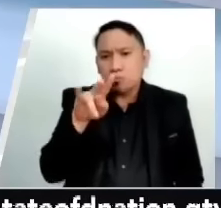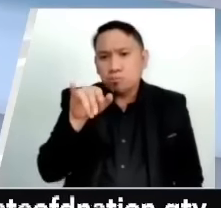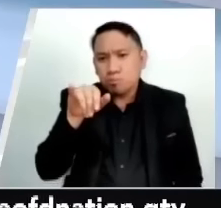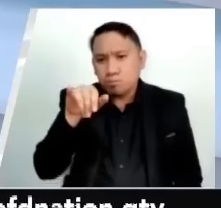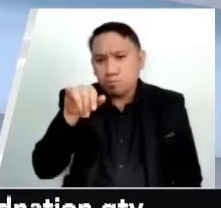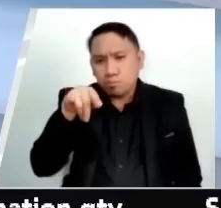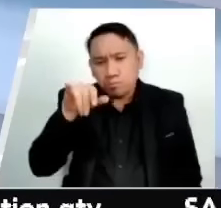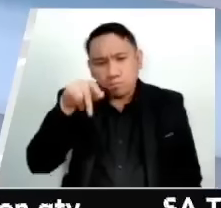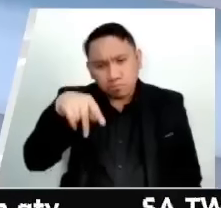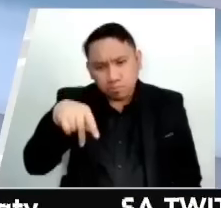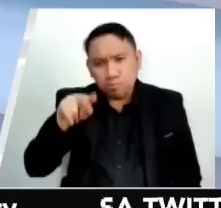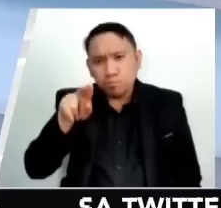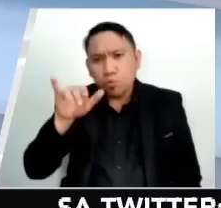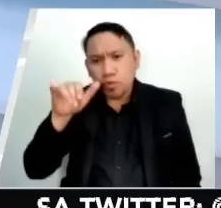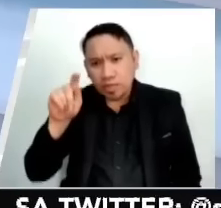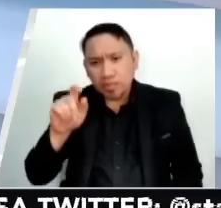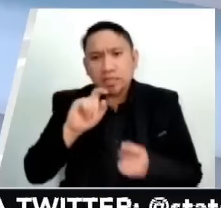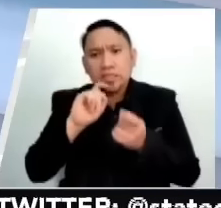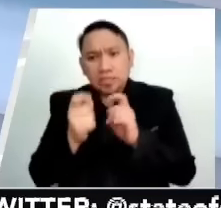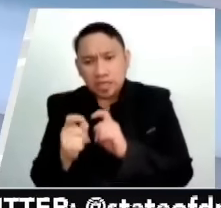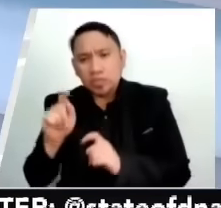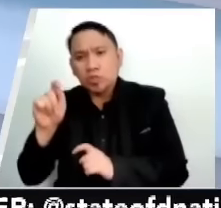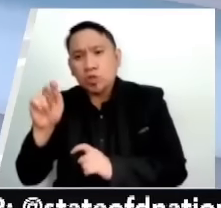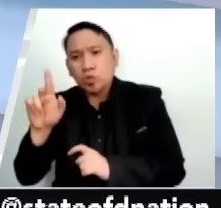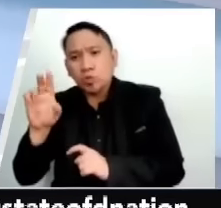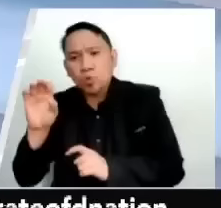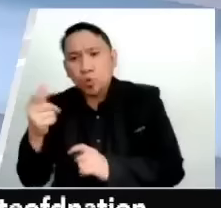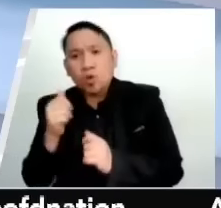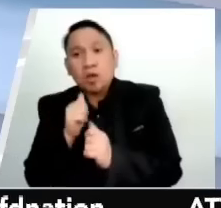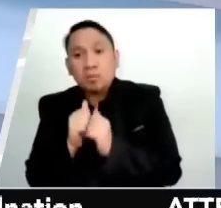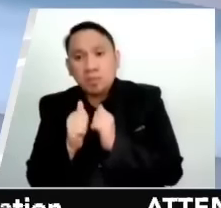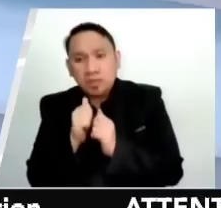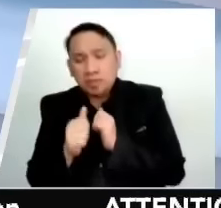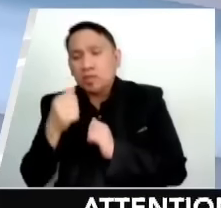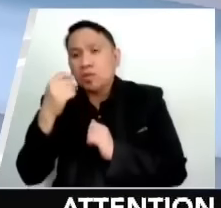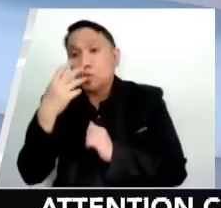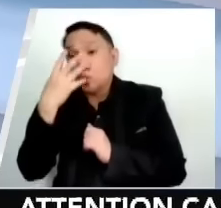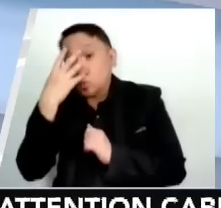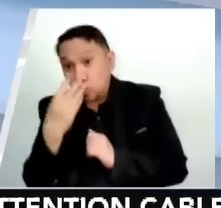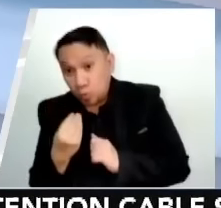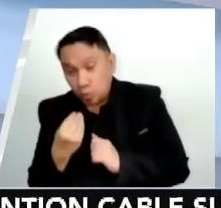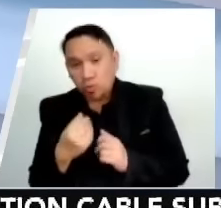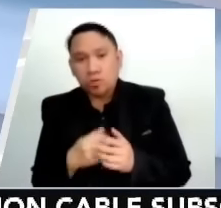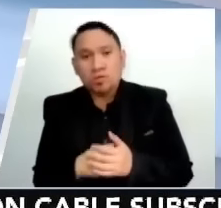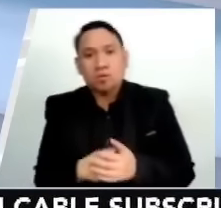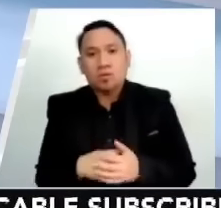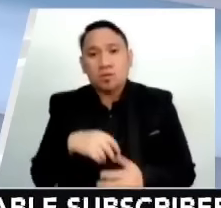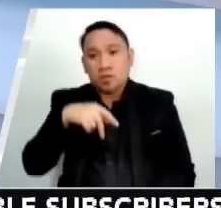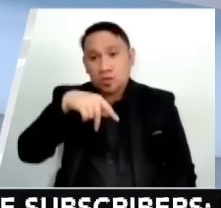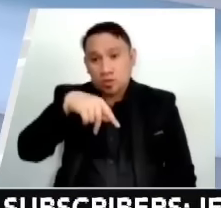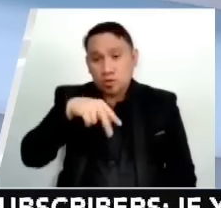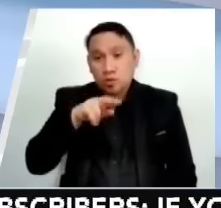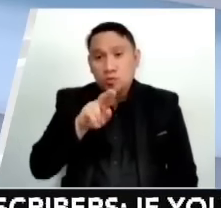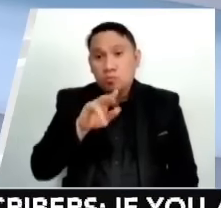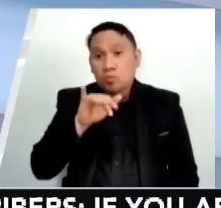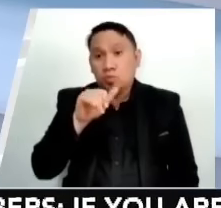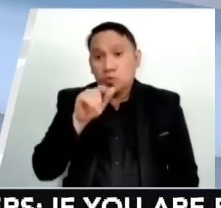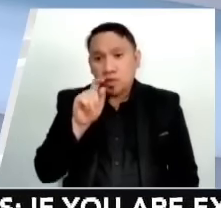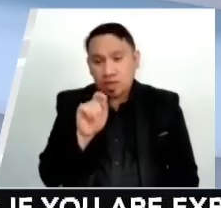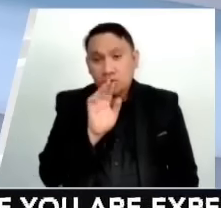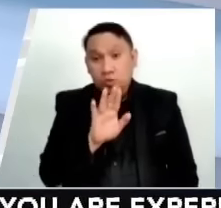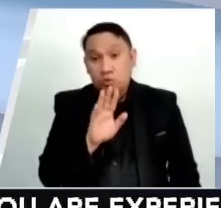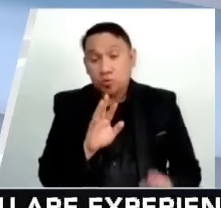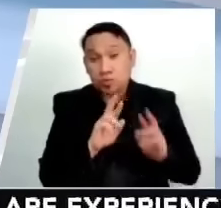ad campaign. Ang pamilya ni dating Senate President Hill Puyat nagsampana ng reklamo laban sa ad